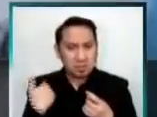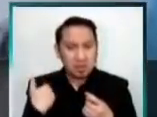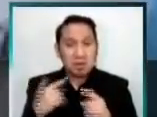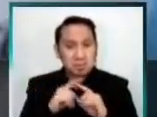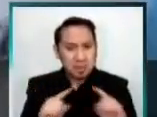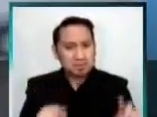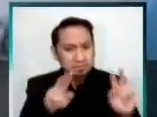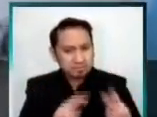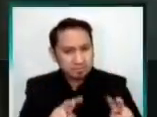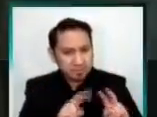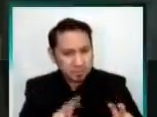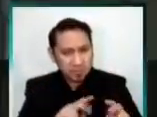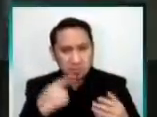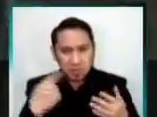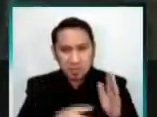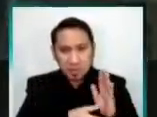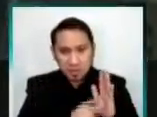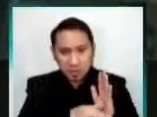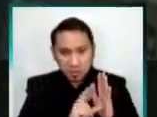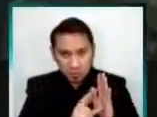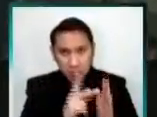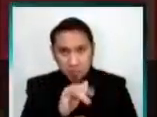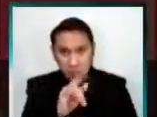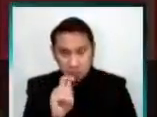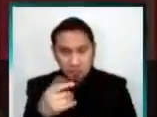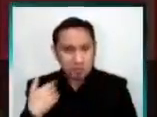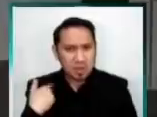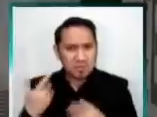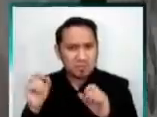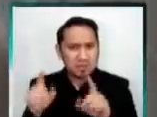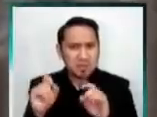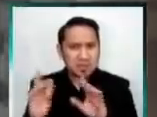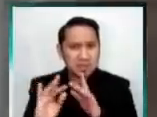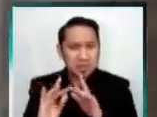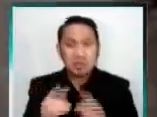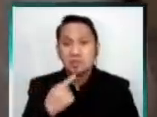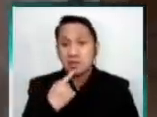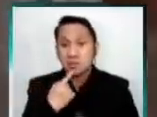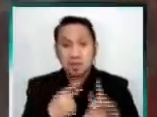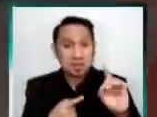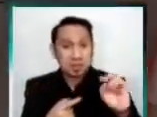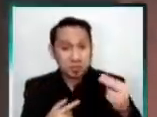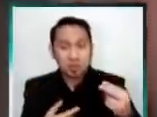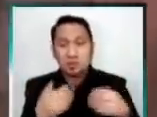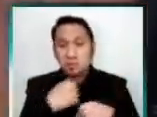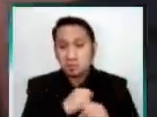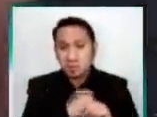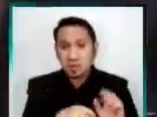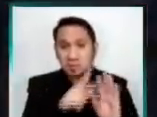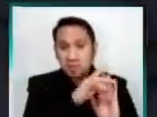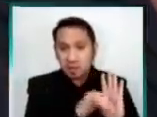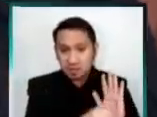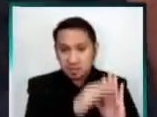ng self-administered antigen test kits na binibenta online. Sabi ng DOH, gagawa sila ng guidelines para sa mga